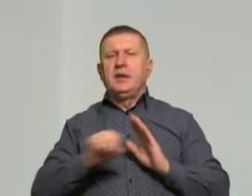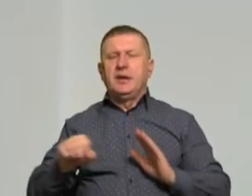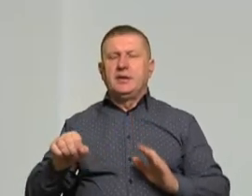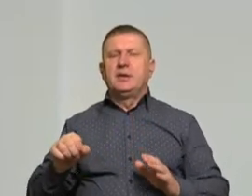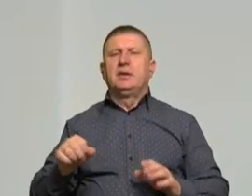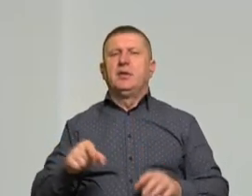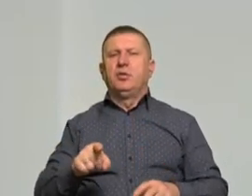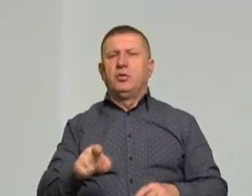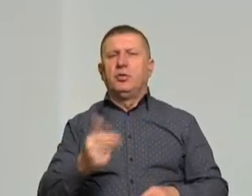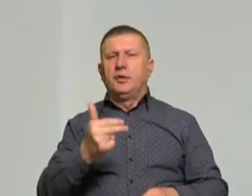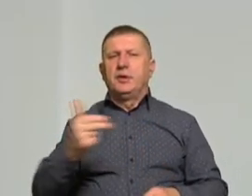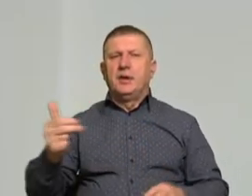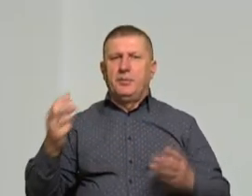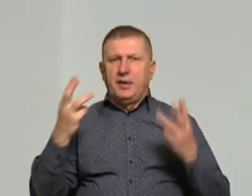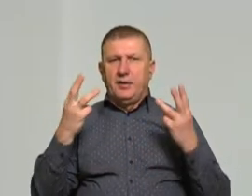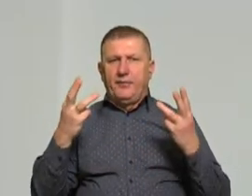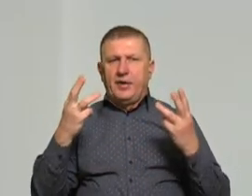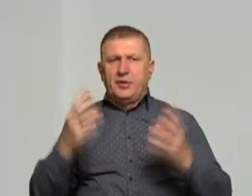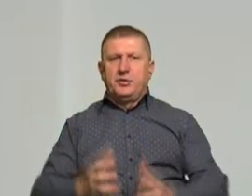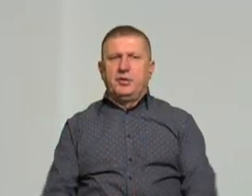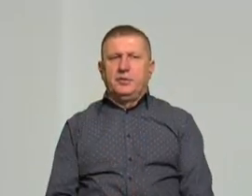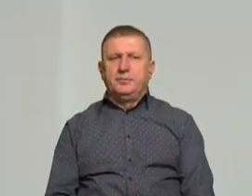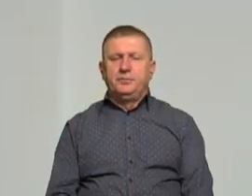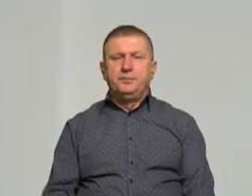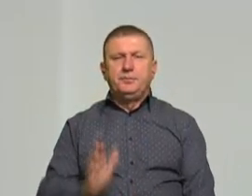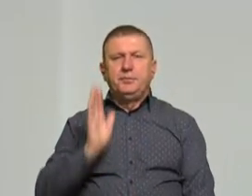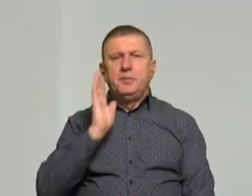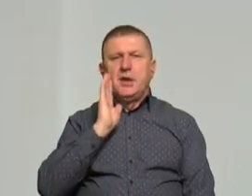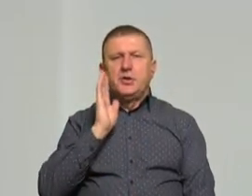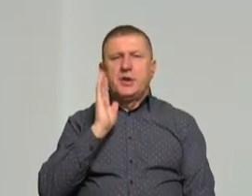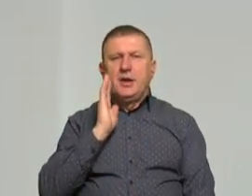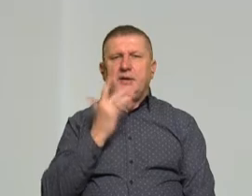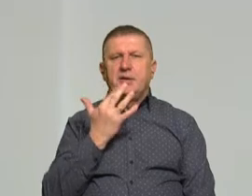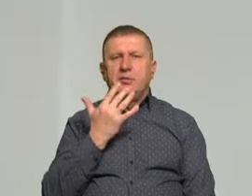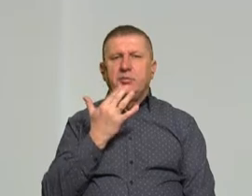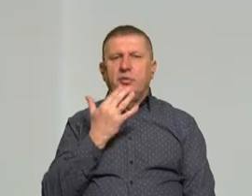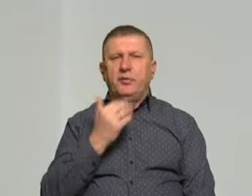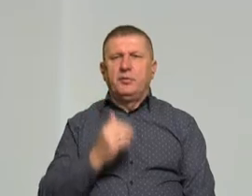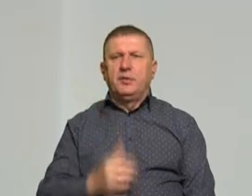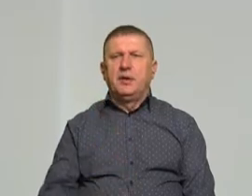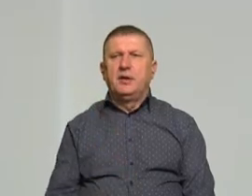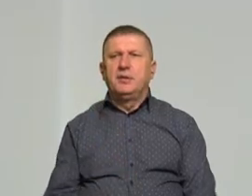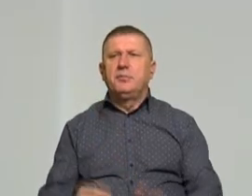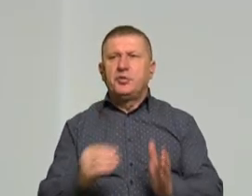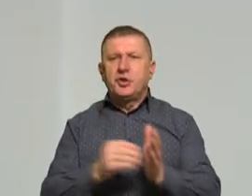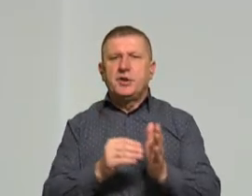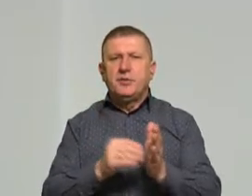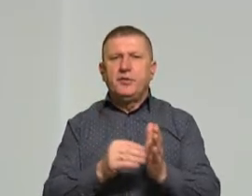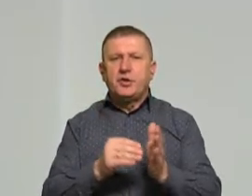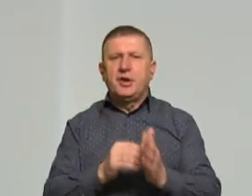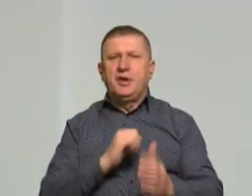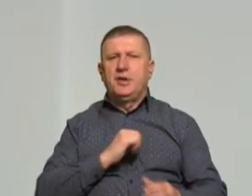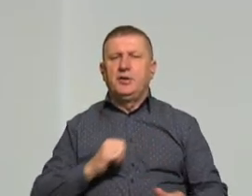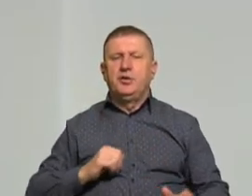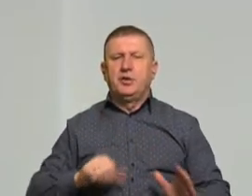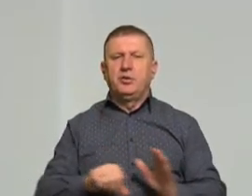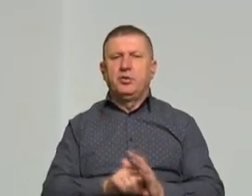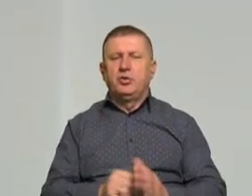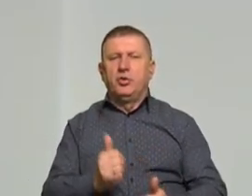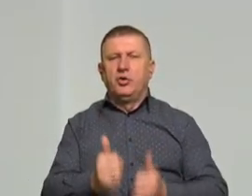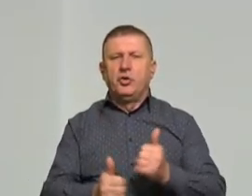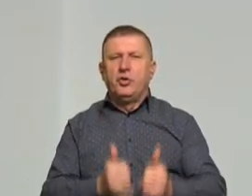ważny. Zresztą mieszkańcy podnoszą te kwestie, mówiąc, że właśnie przyzwyczaili się już do tych rowerów i